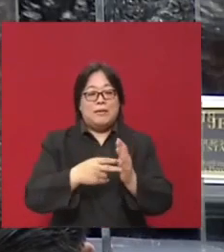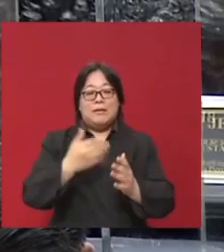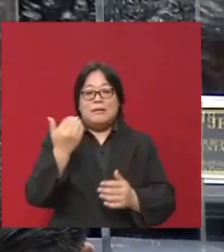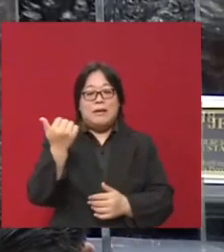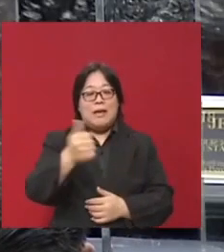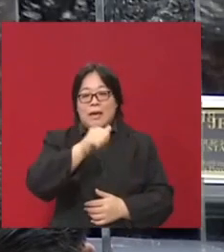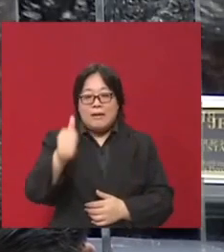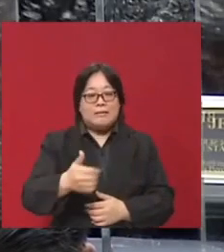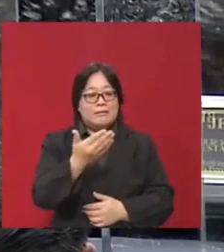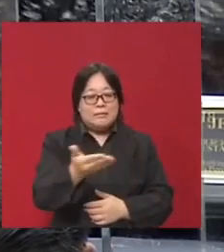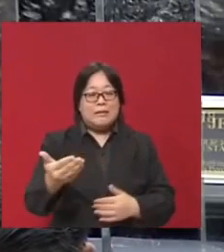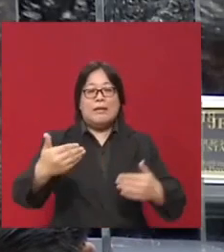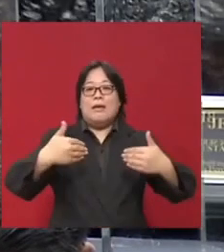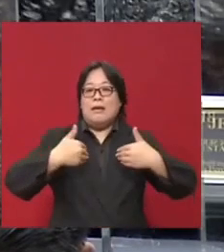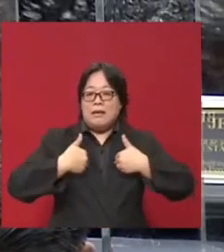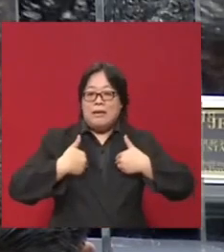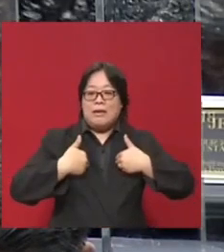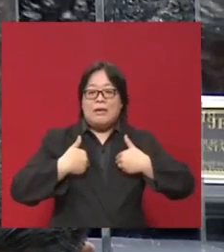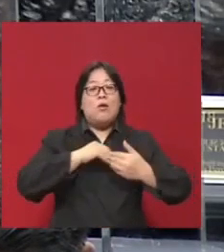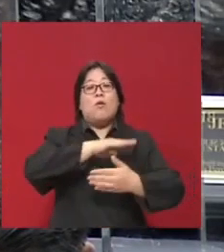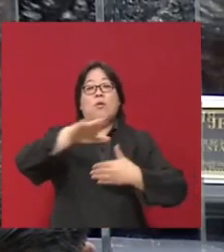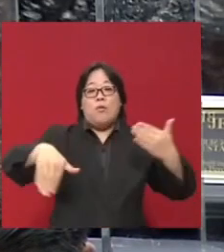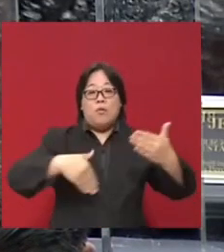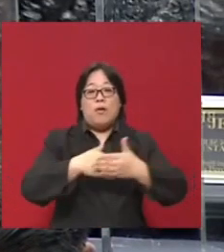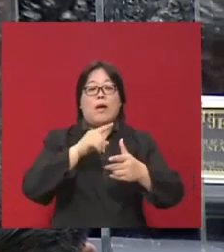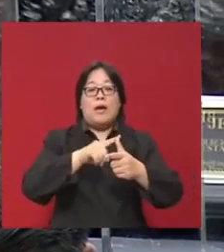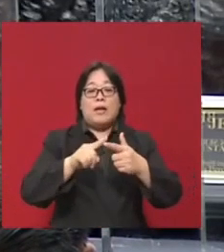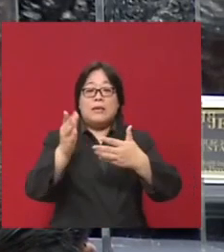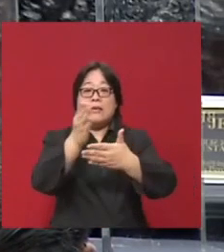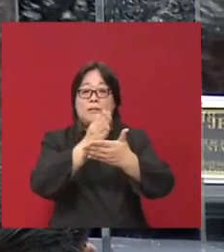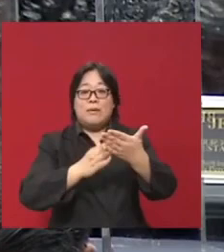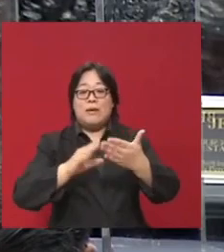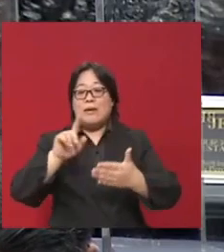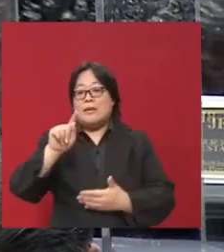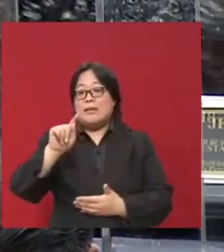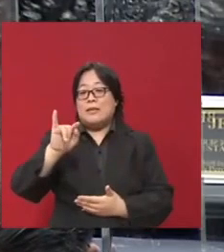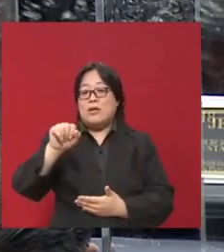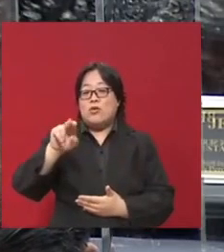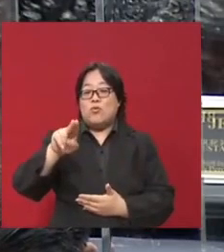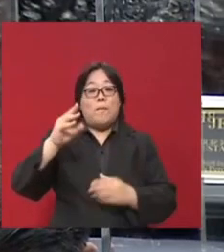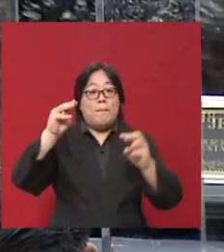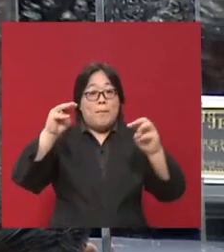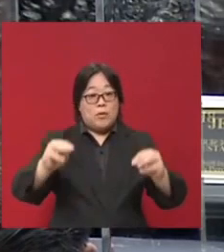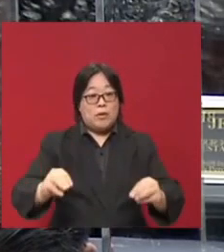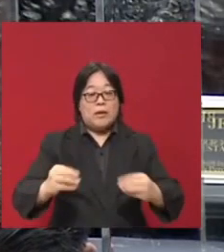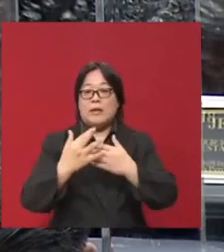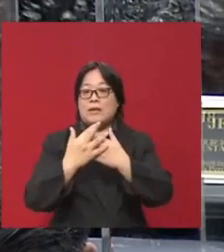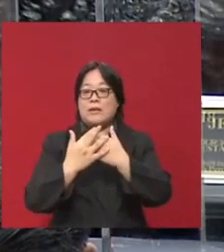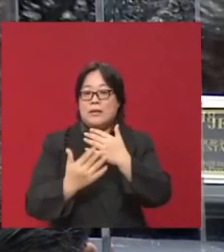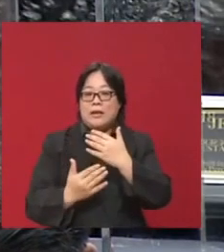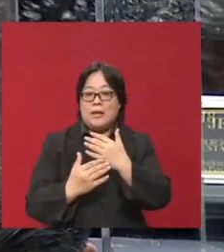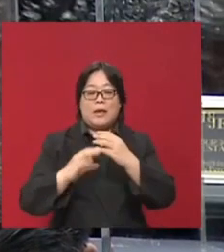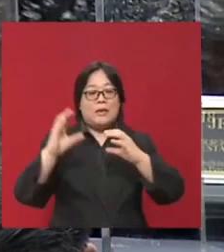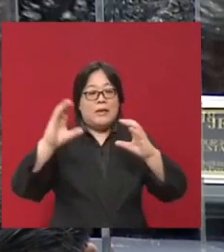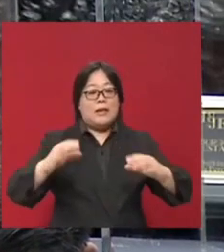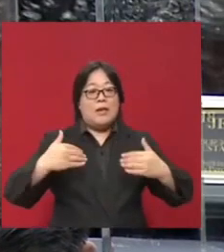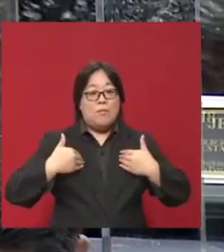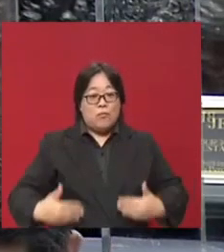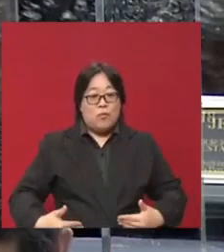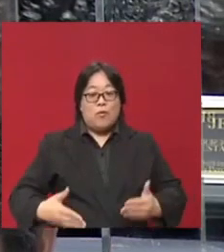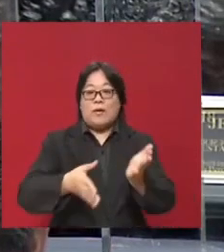cc yang mengandungi sama the ke seluruhan atau sebagian tisu manusia darah cecak tubuh